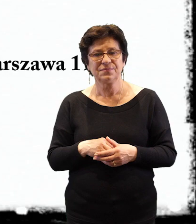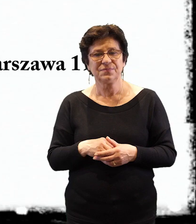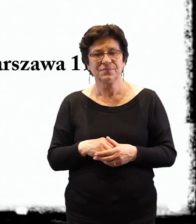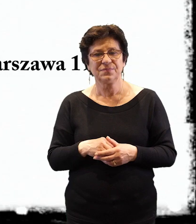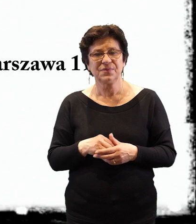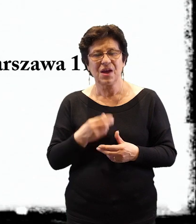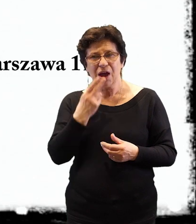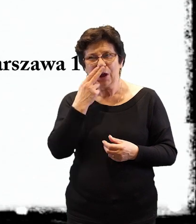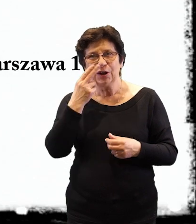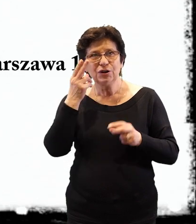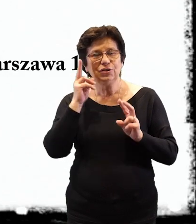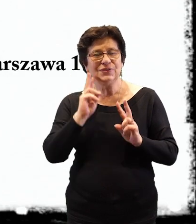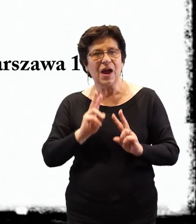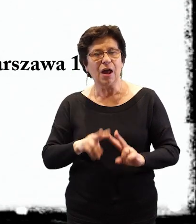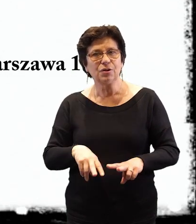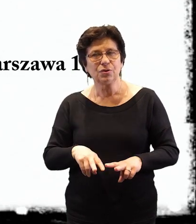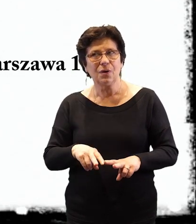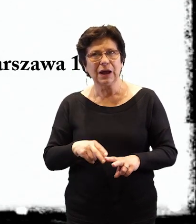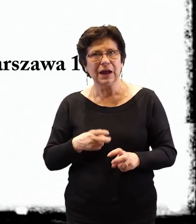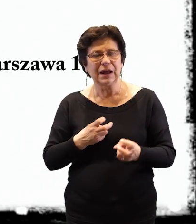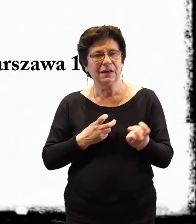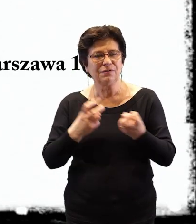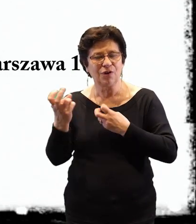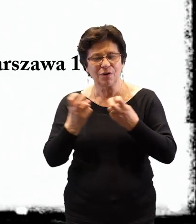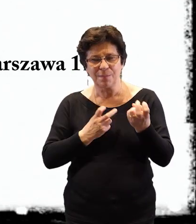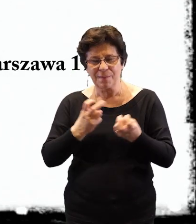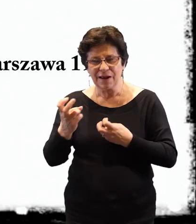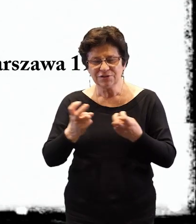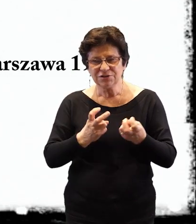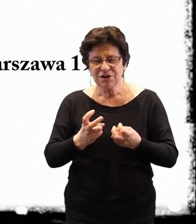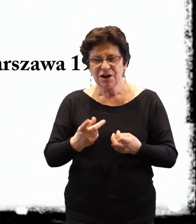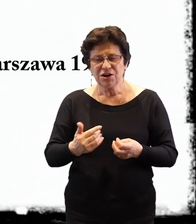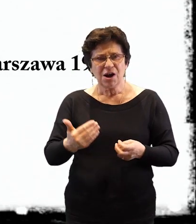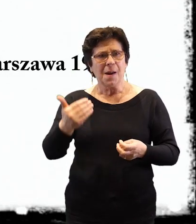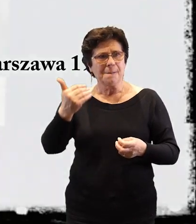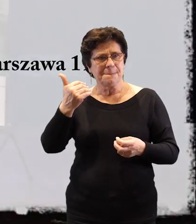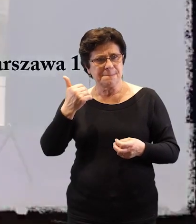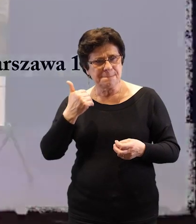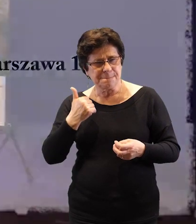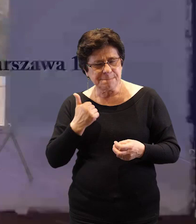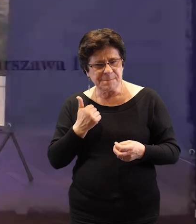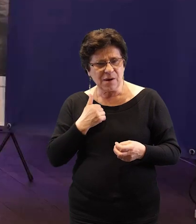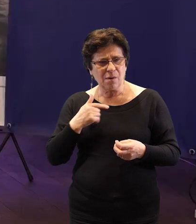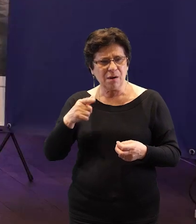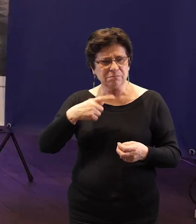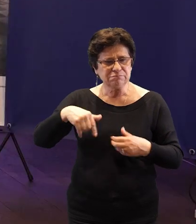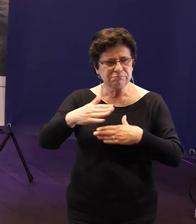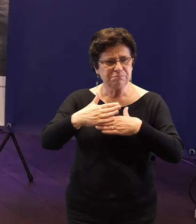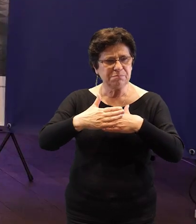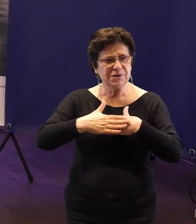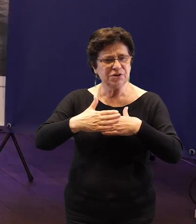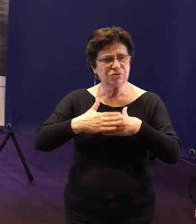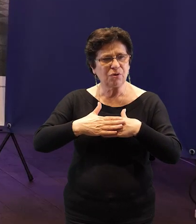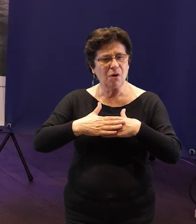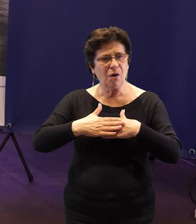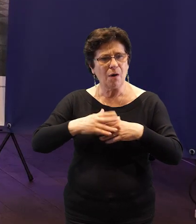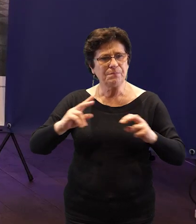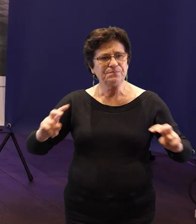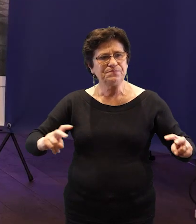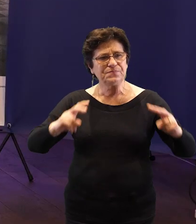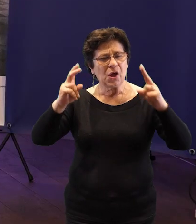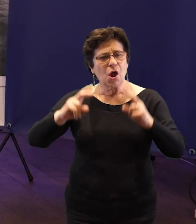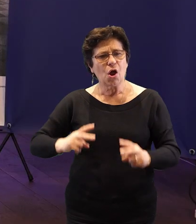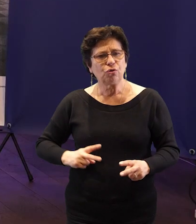przez świadków rzekomo informacje, że jakieś takie obiekty były widywane w rejonie Książa z kulistą